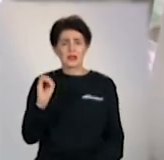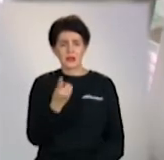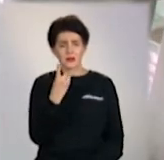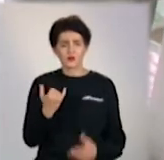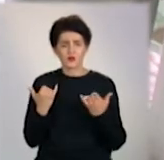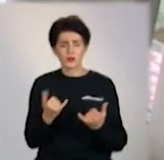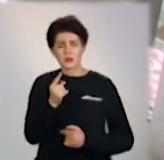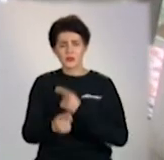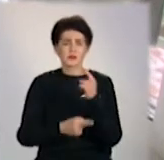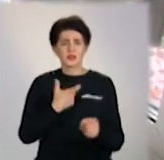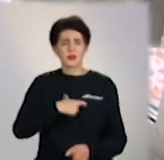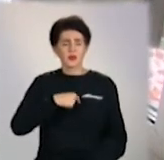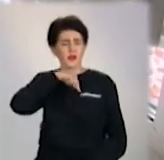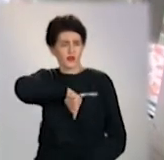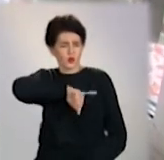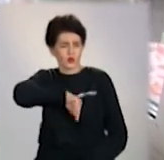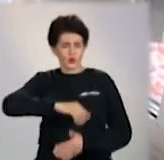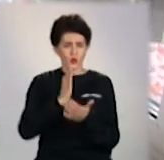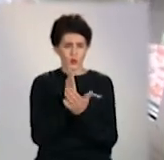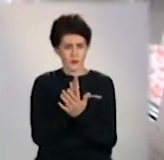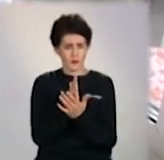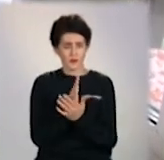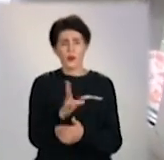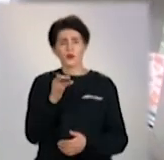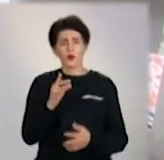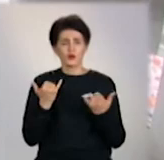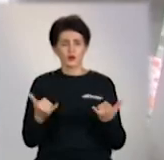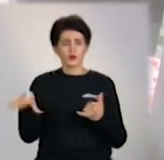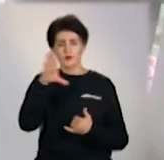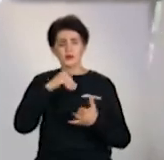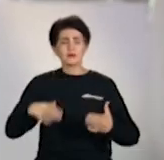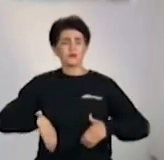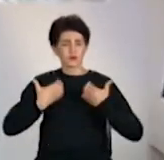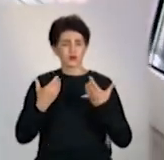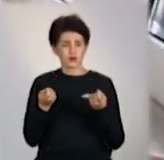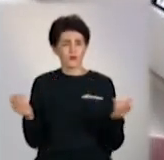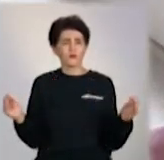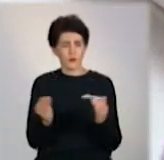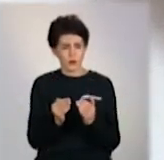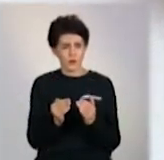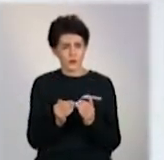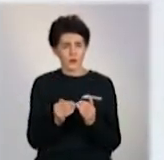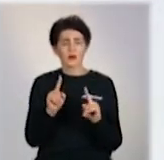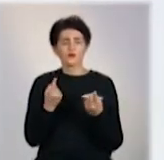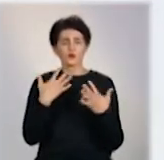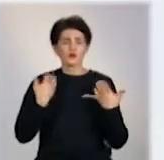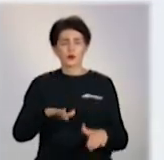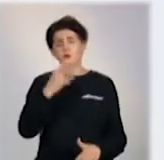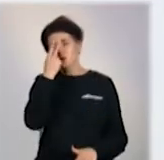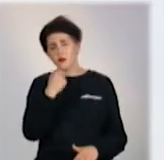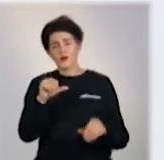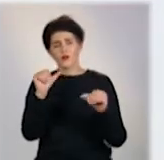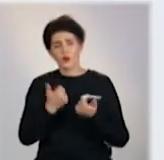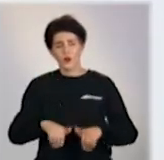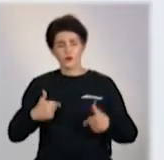– моральний стан людей. Останнім часом все ж таки паніка трошки зменшилась. Вже, мабуть, звикли дещо до того,